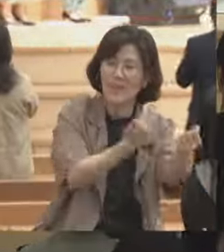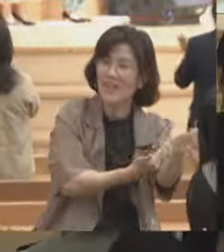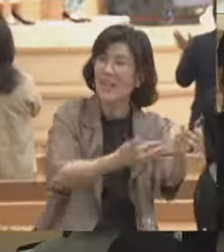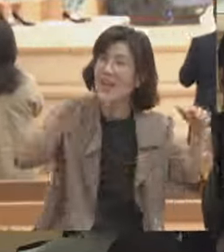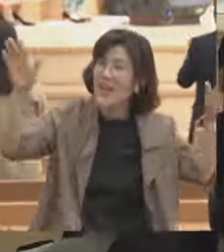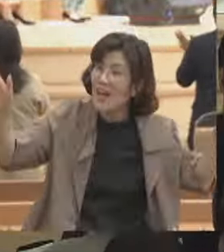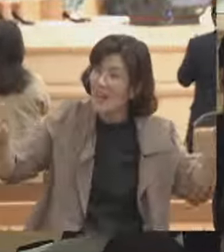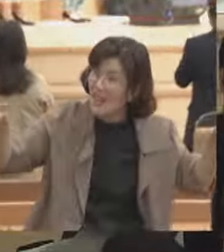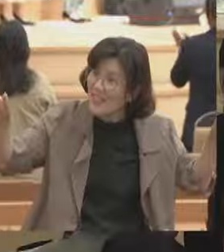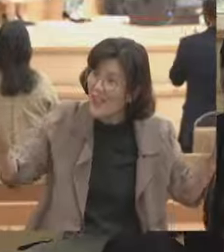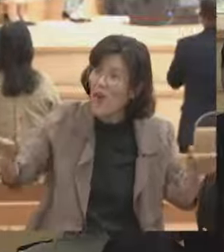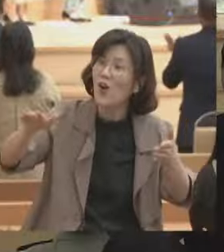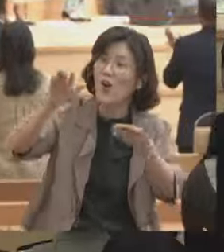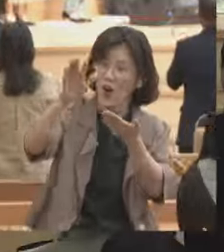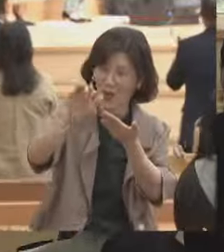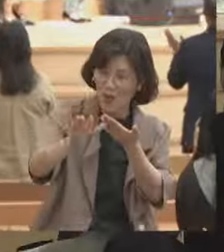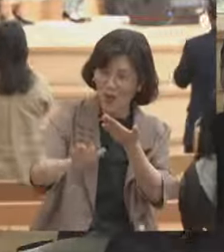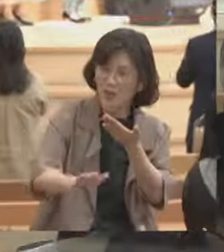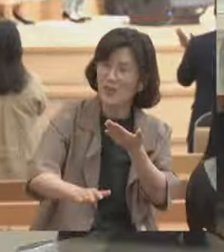권능의 날개 아래서